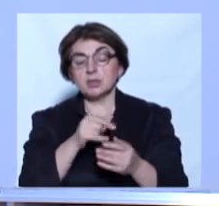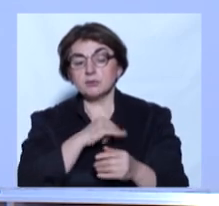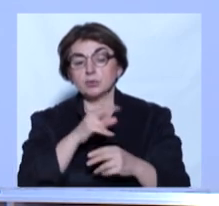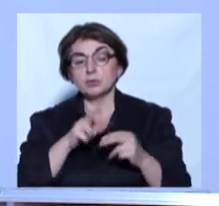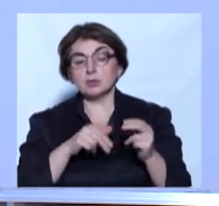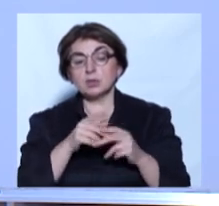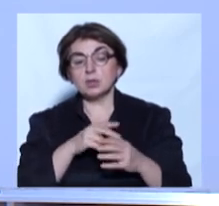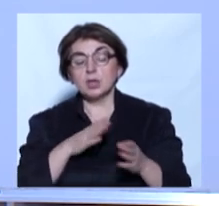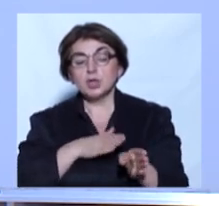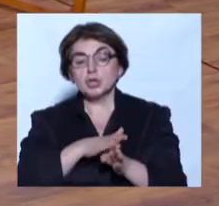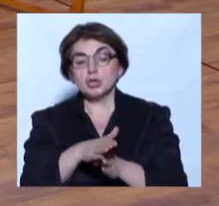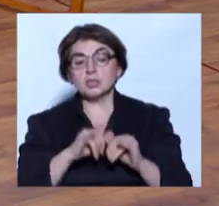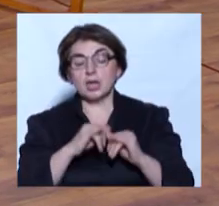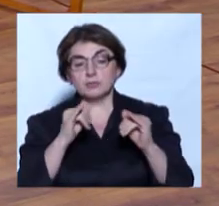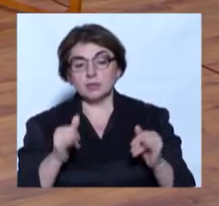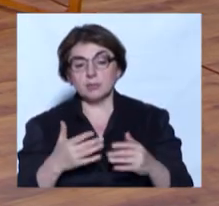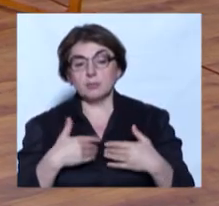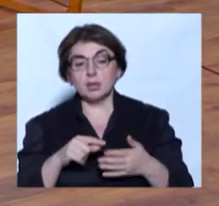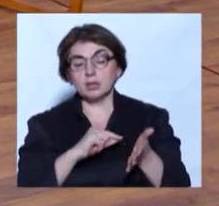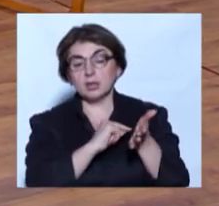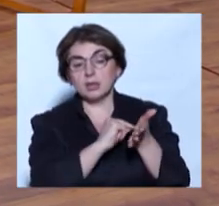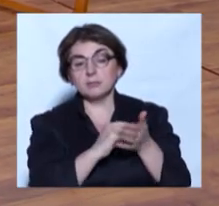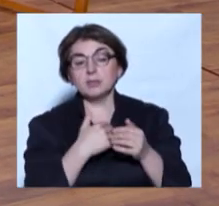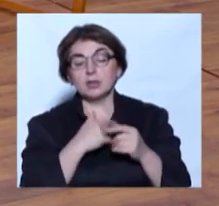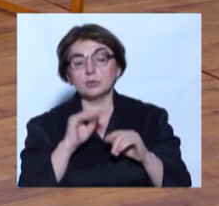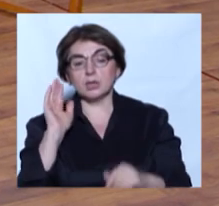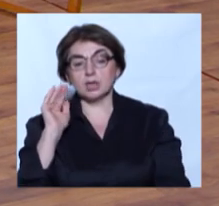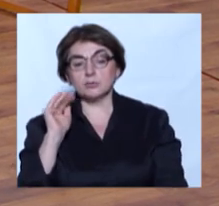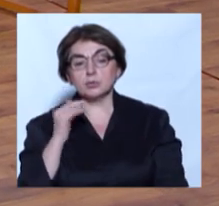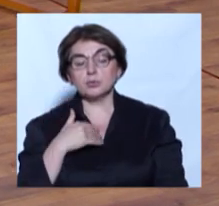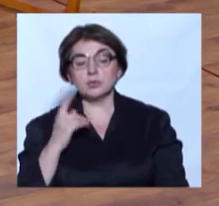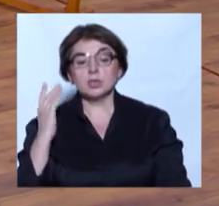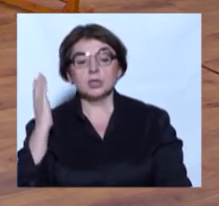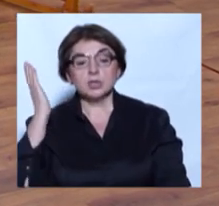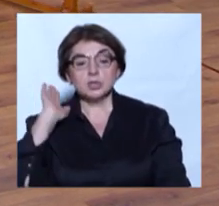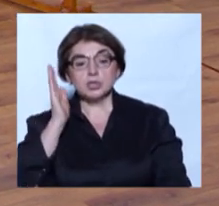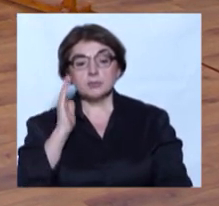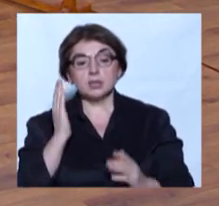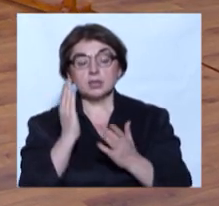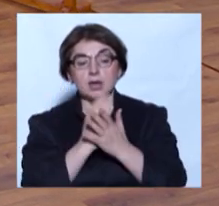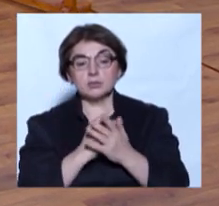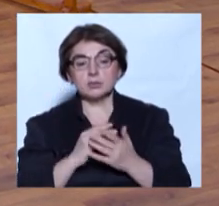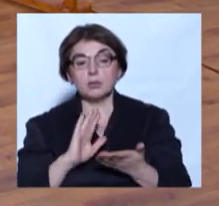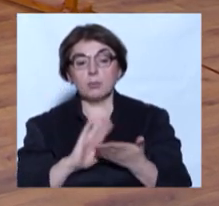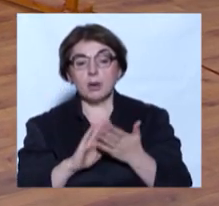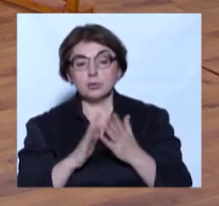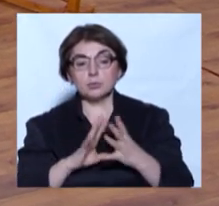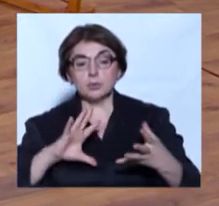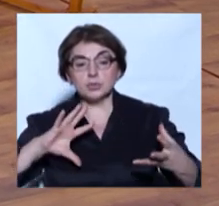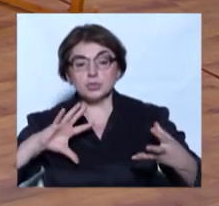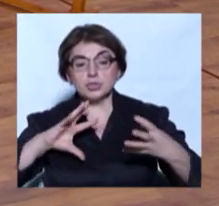რა თქმა უნდა, განხორციელებას. მე ახლა მსურს, რომ დაგემშვიდობოთ. ჩვენ შემდეგ გაკვეთილზე უკვე ფაქტობრივად შევაჯამებთ